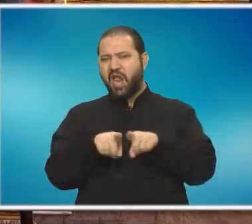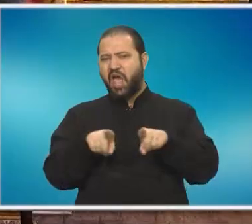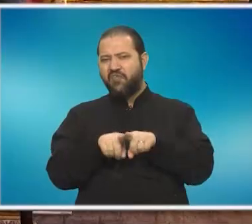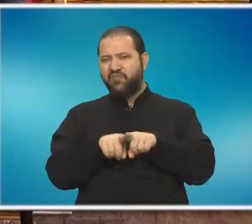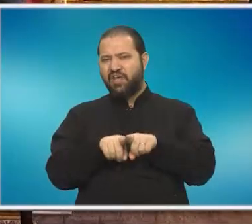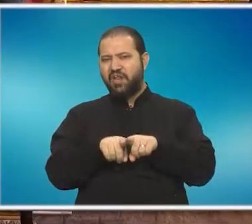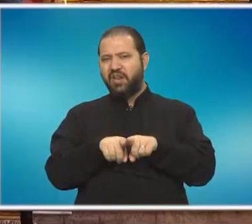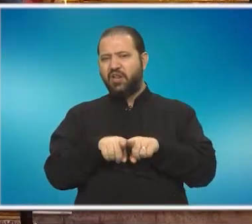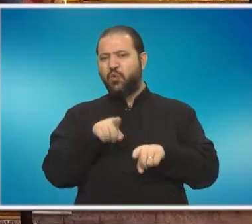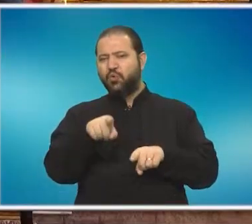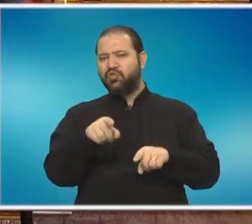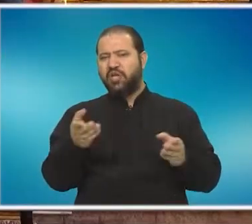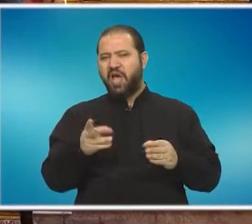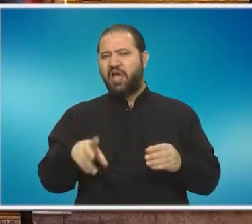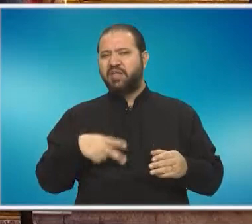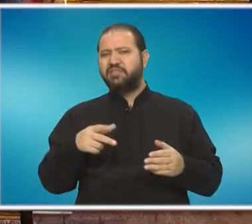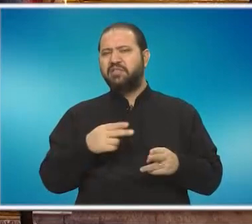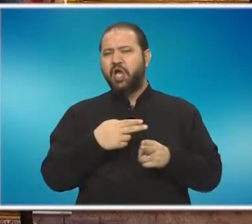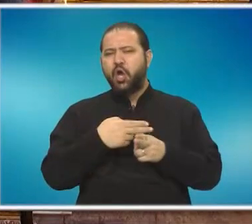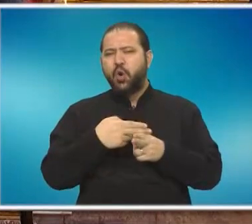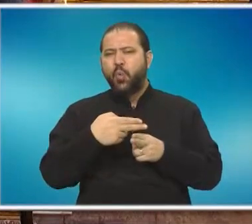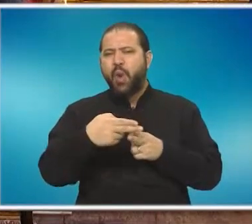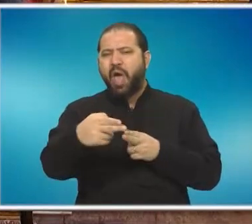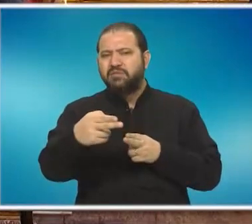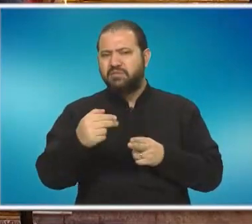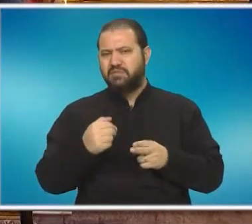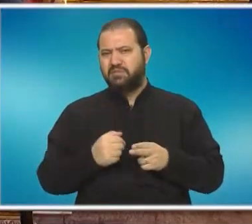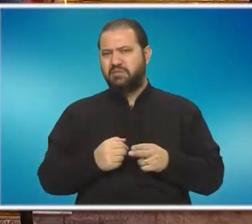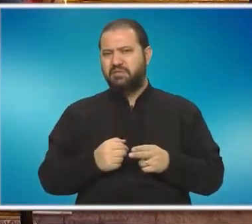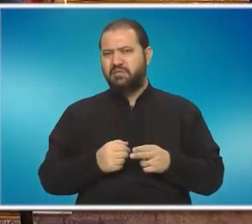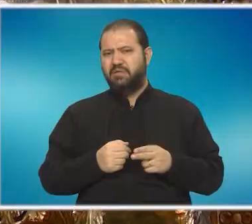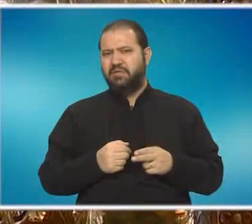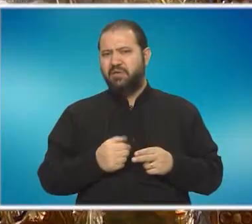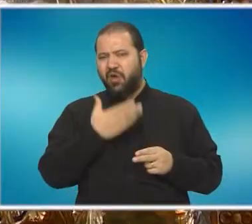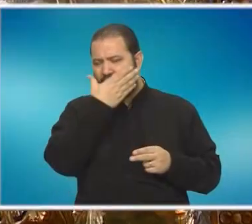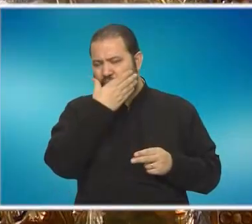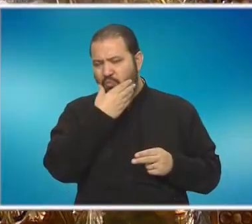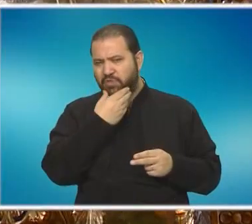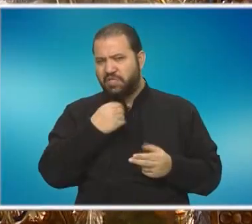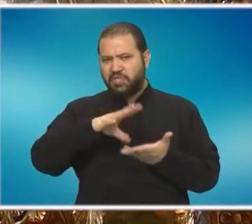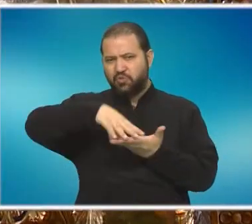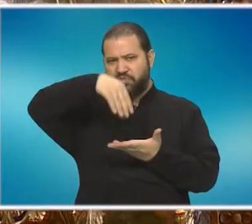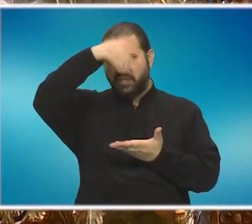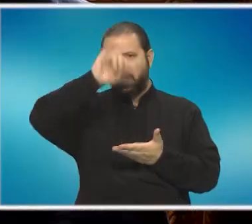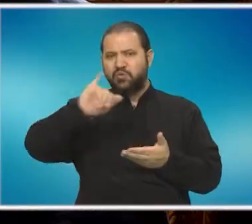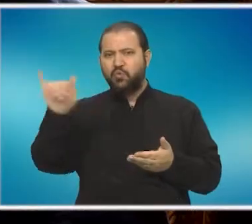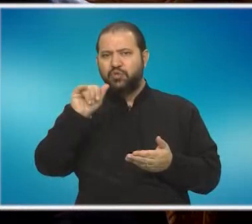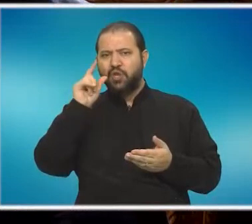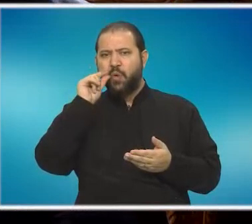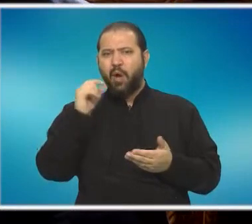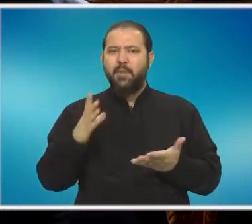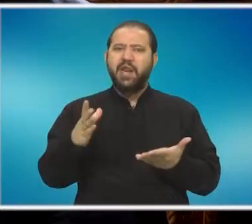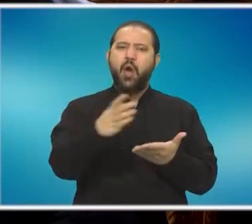curățenie și frumusețe, noblețe și gingășie sufletească a celor care au dobândit